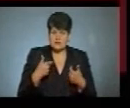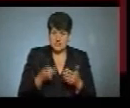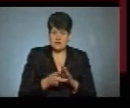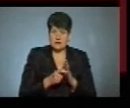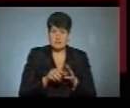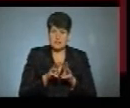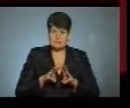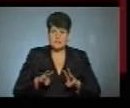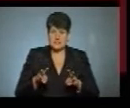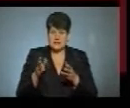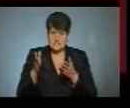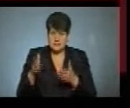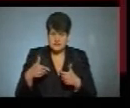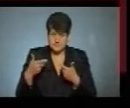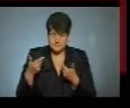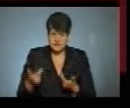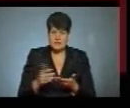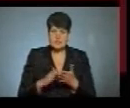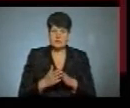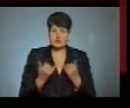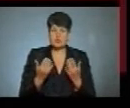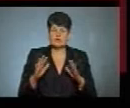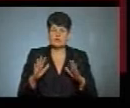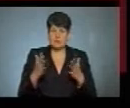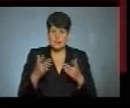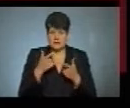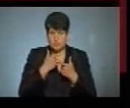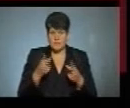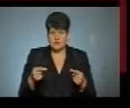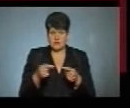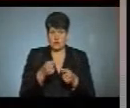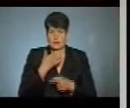міністрів. Це слів. Станом на даний момент інформації чіткої немає.